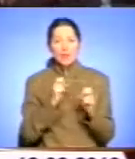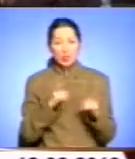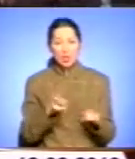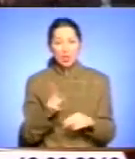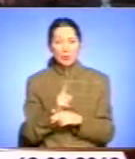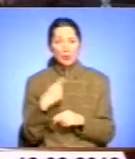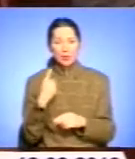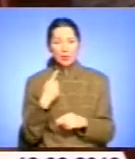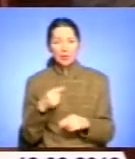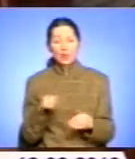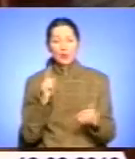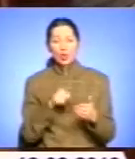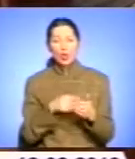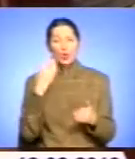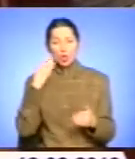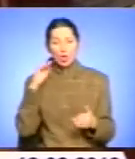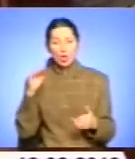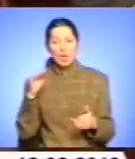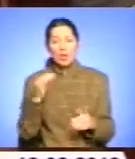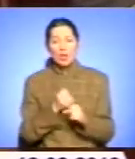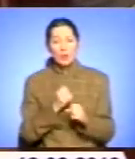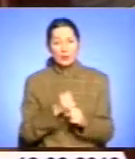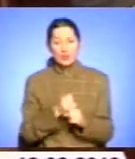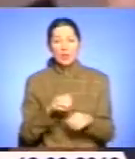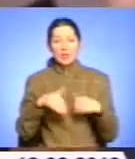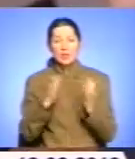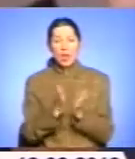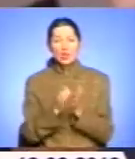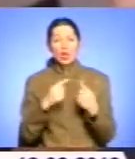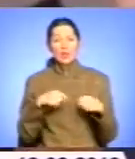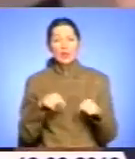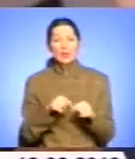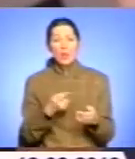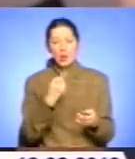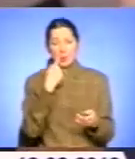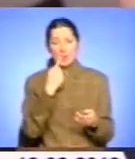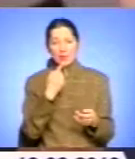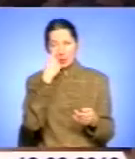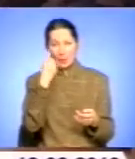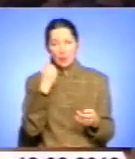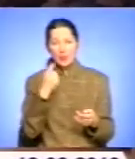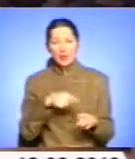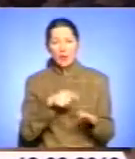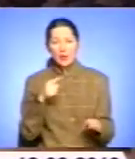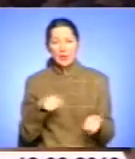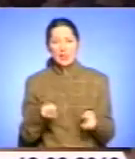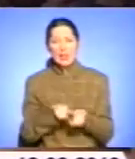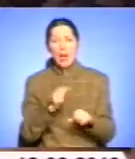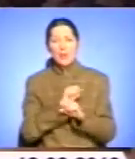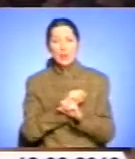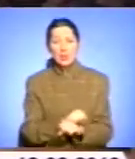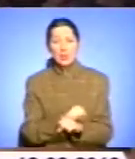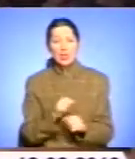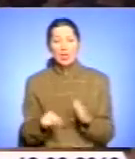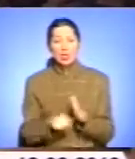вдосконалення функціонування регіонального сегменту загальнодержавної системи запобігання, реагування і припинення терористичних